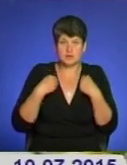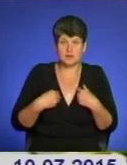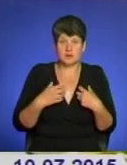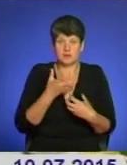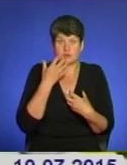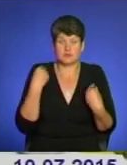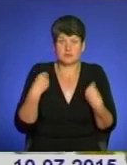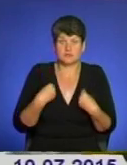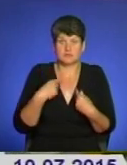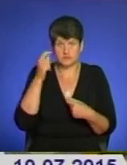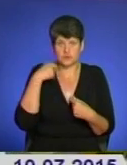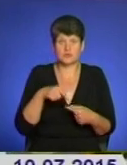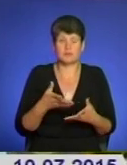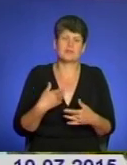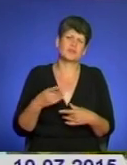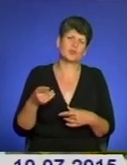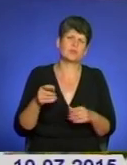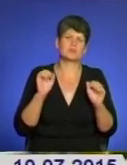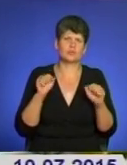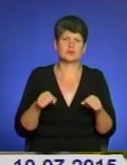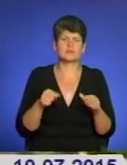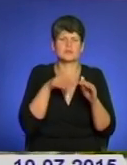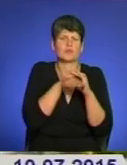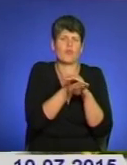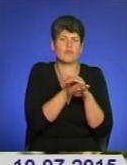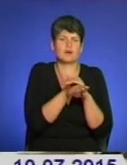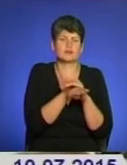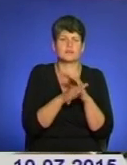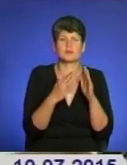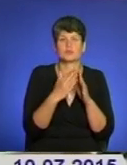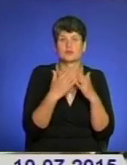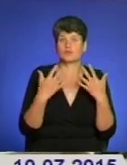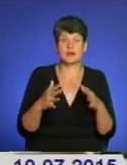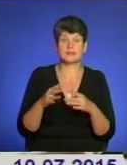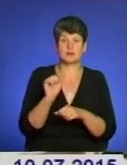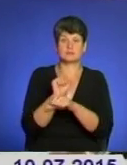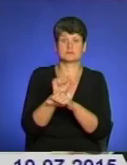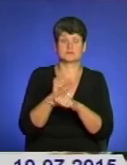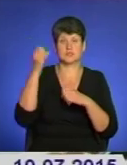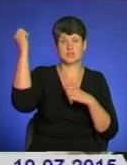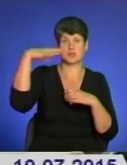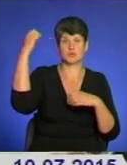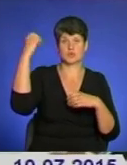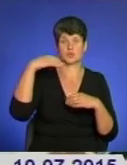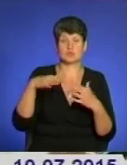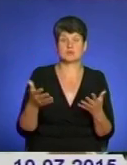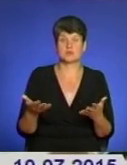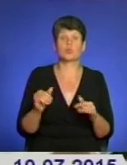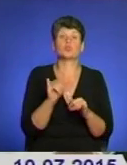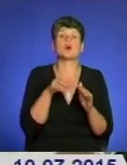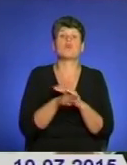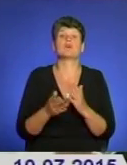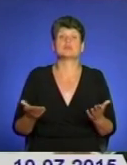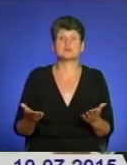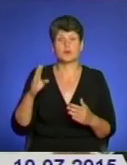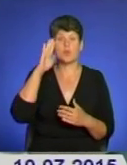як він відчуває. Це ми тут можемо в Тернополі спрятатися під куч чи під якийсь будинок, а там на блокпості чи на передовій, чи в землянці, де вони сховаються,